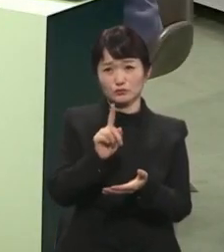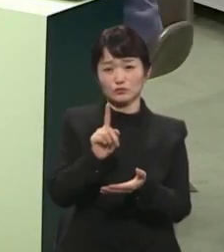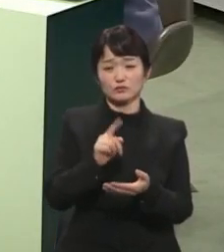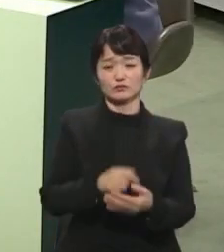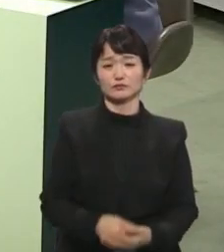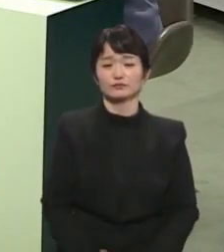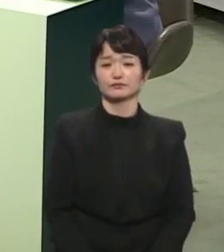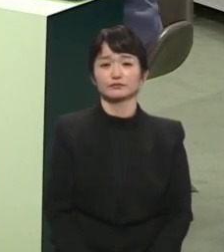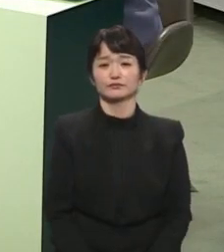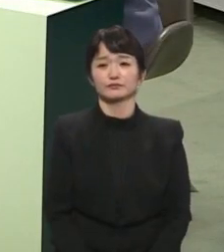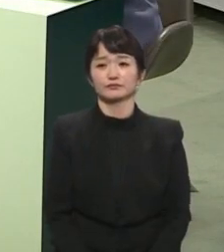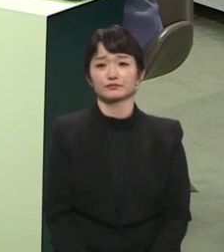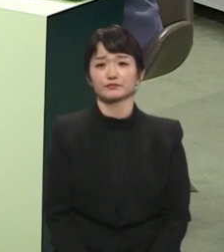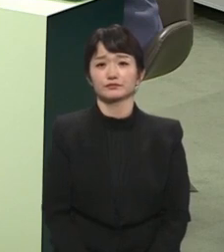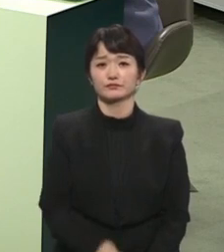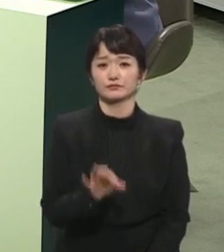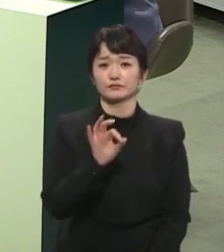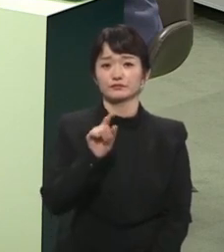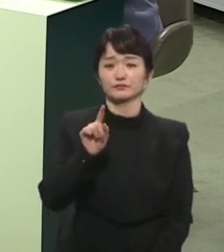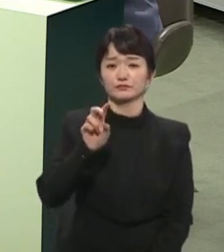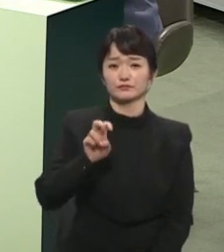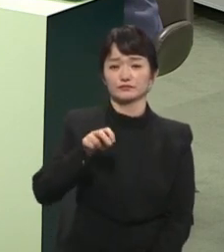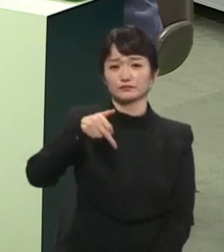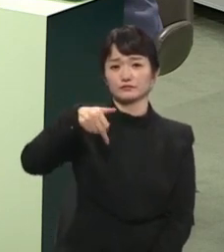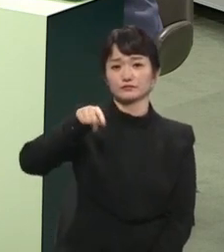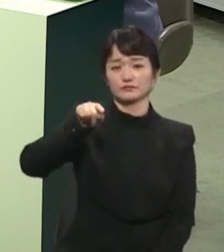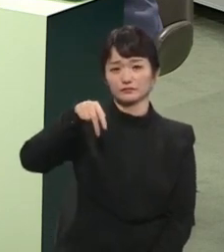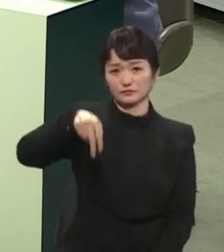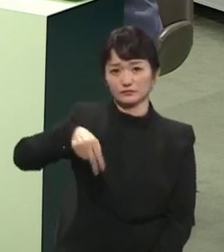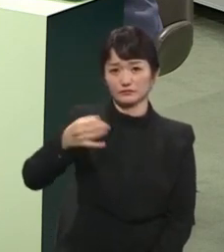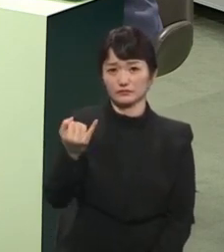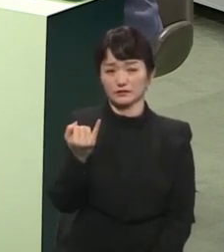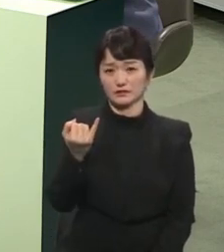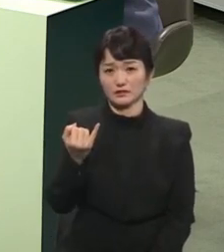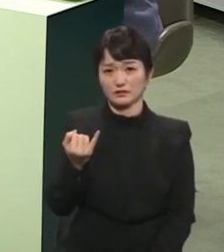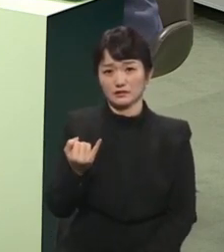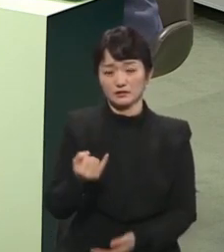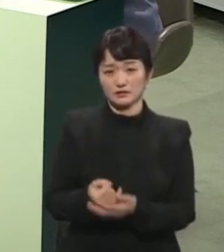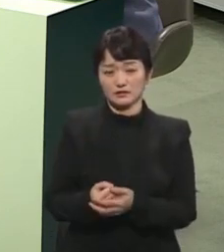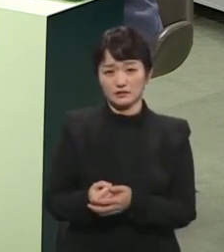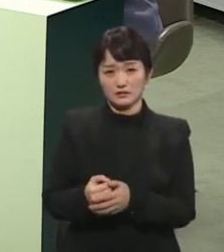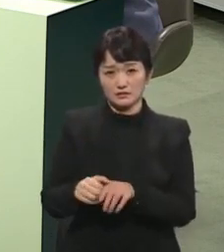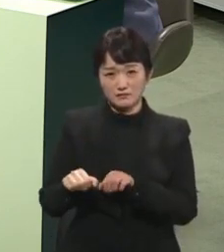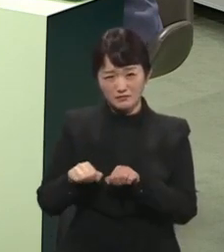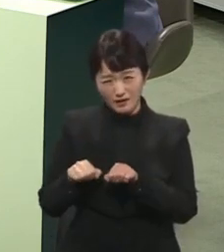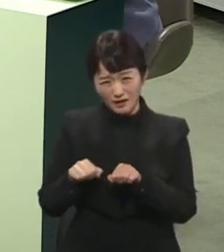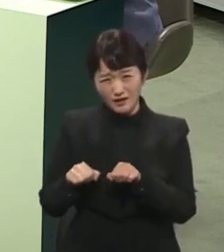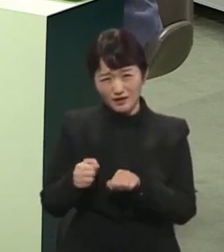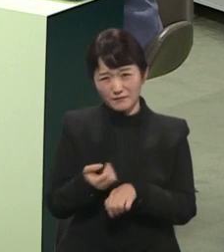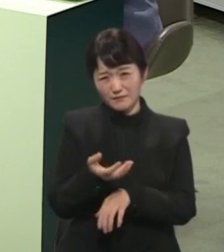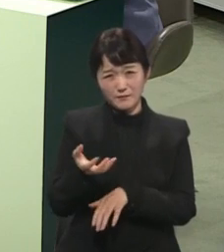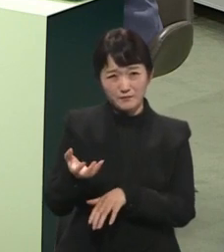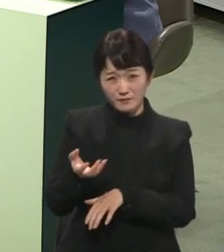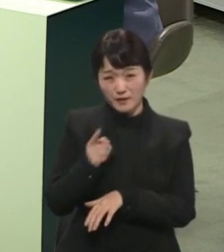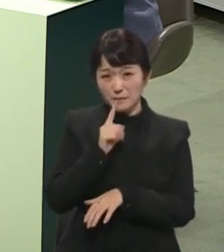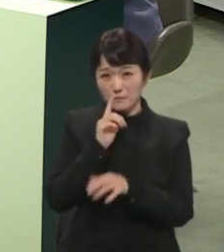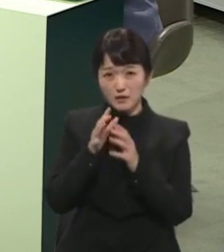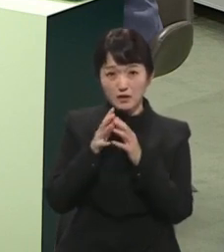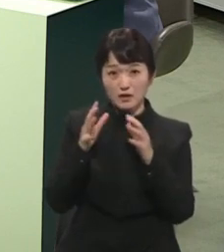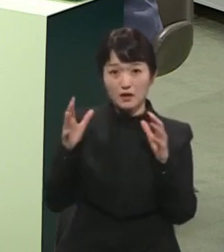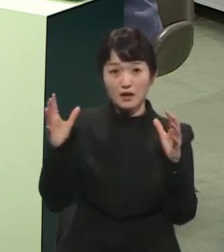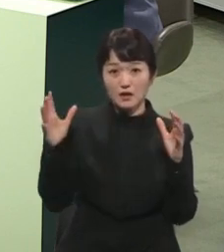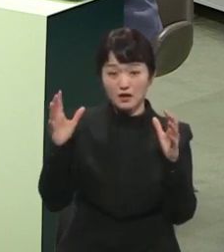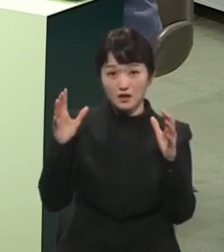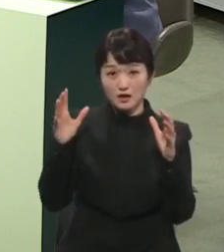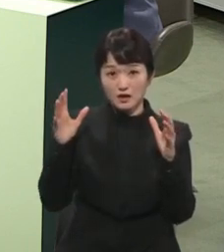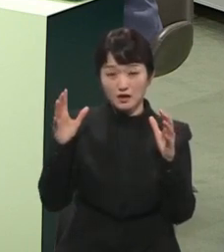예 그 암컷 시설 친다 논란의 발언 이후에 좀 잠잠했던 행보를 보인 최전 의원 다시금